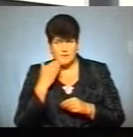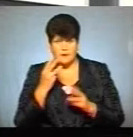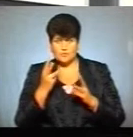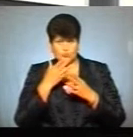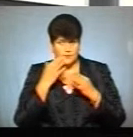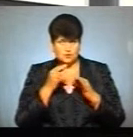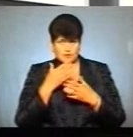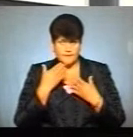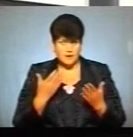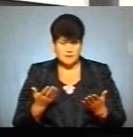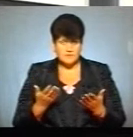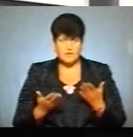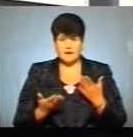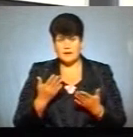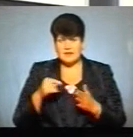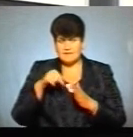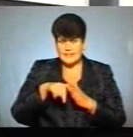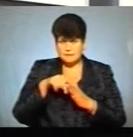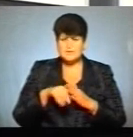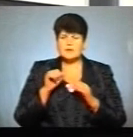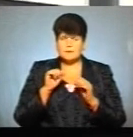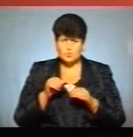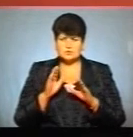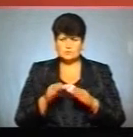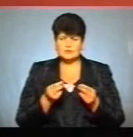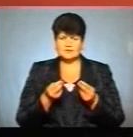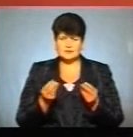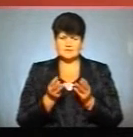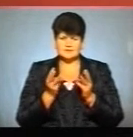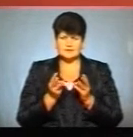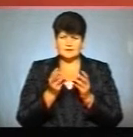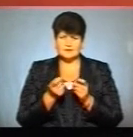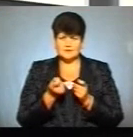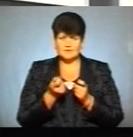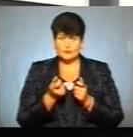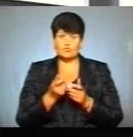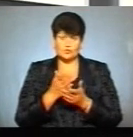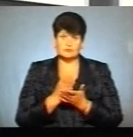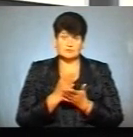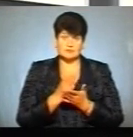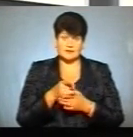нема. Але десь в глибині може тривати тління. Воно і відбувається, але